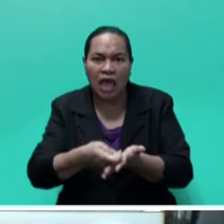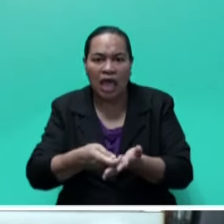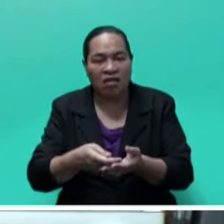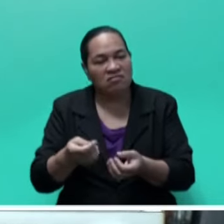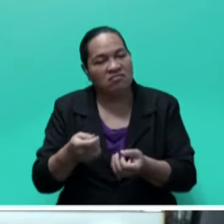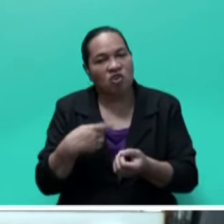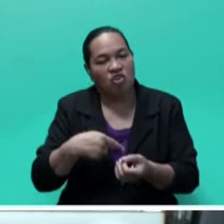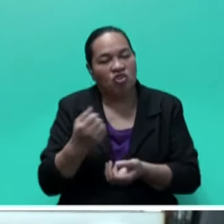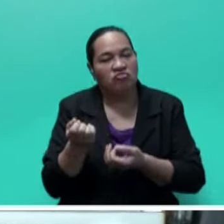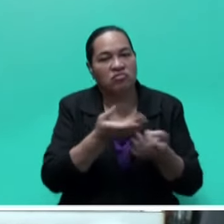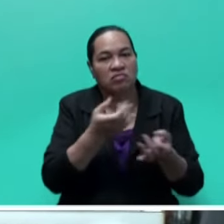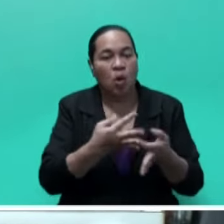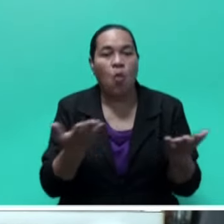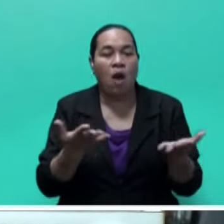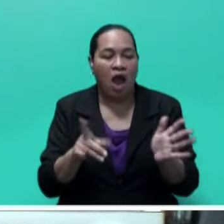kora